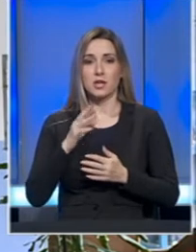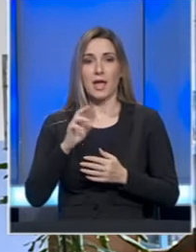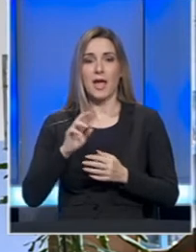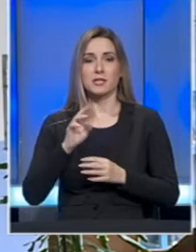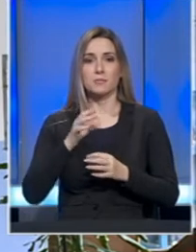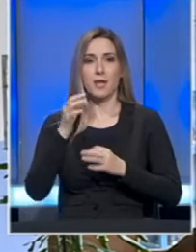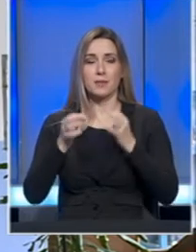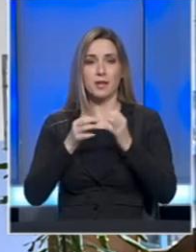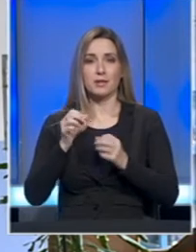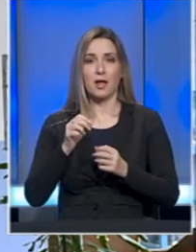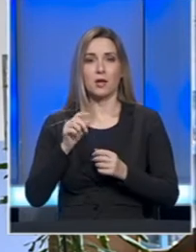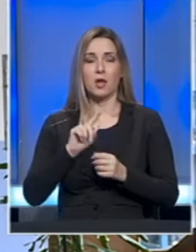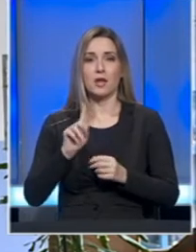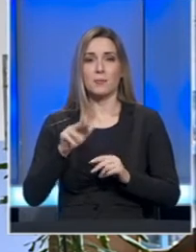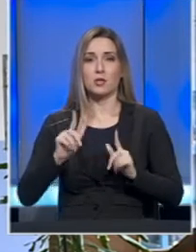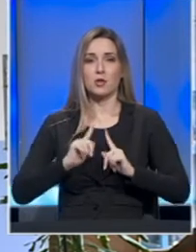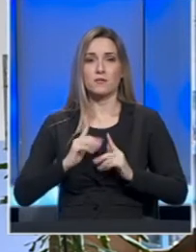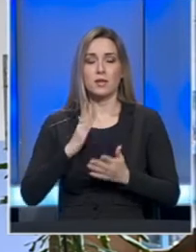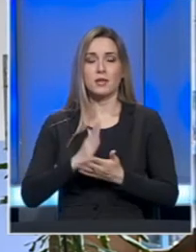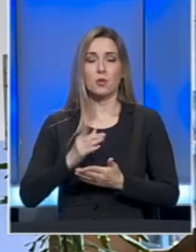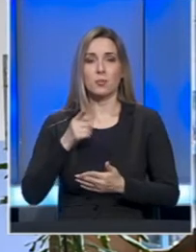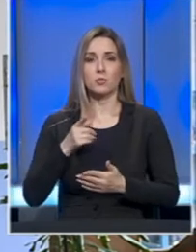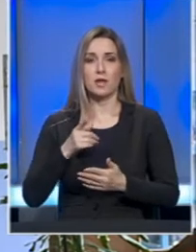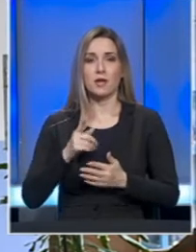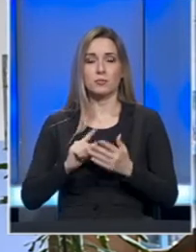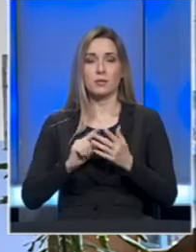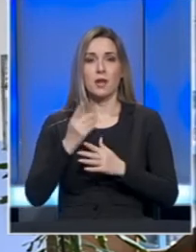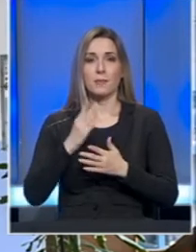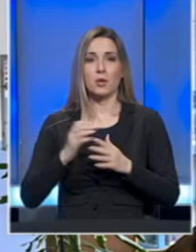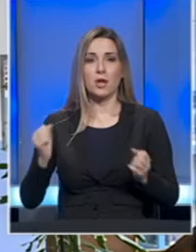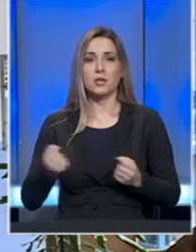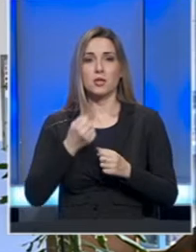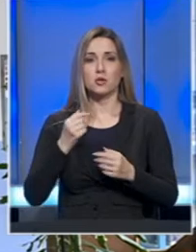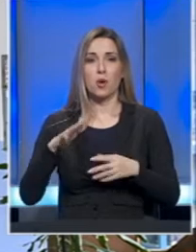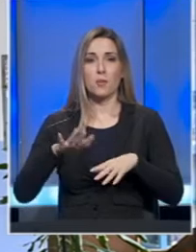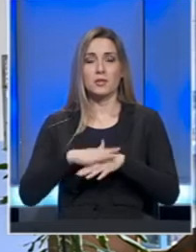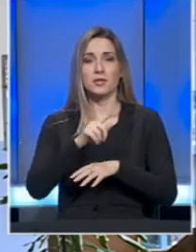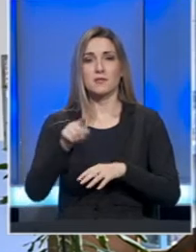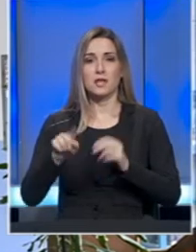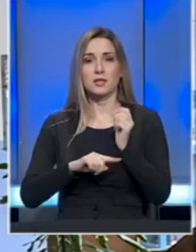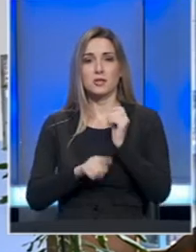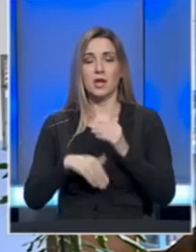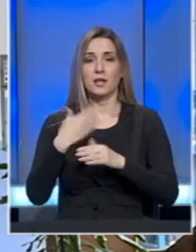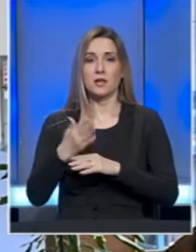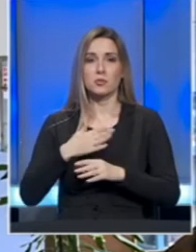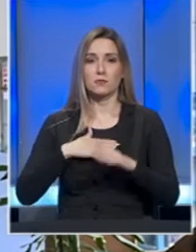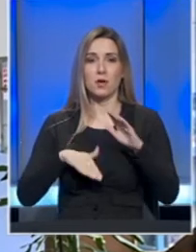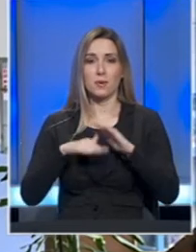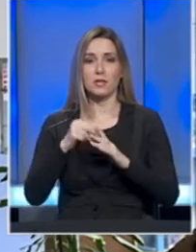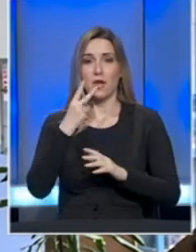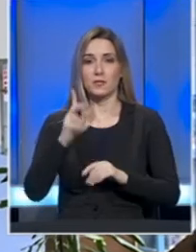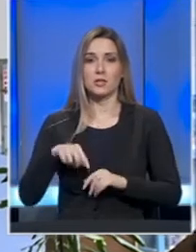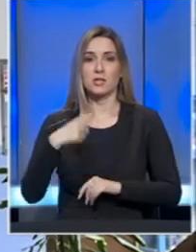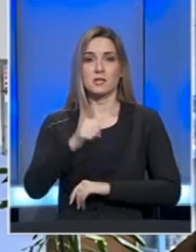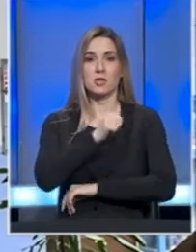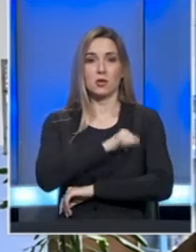eksperimentalno i da nije obavezno, ne možete ni očekivati da bude to sad nešto relevantno. Vrlo je teško bilo motivisati đake da nam daju svoj maksimum. Međutim, vidjet ćete u sljedeće godine